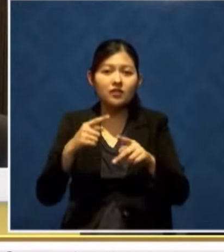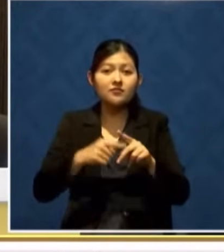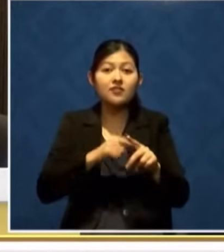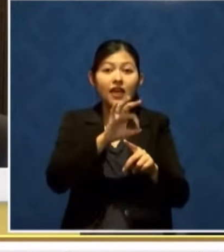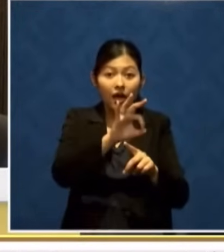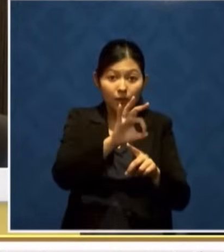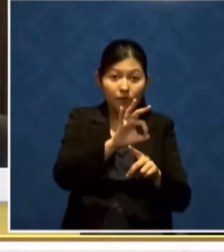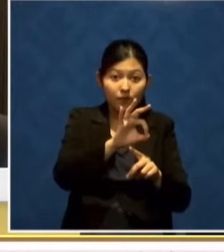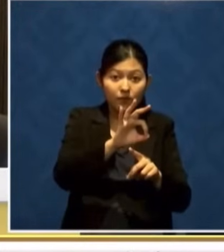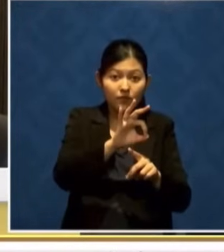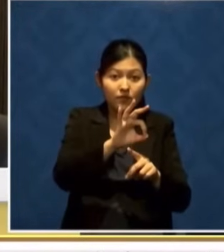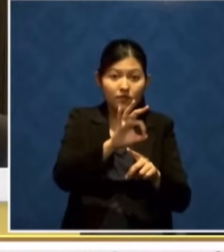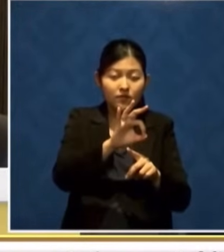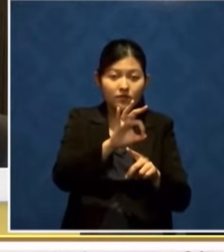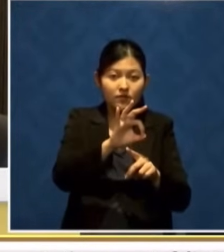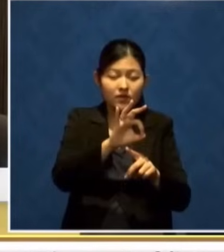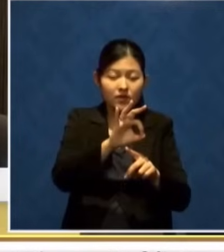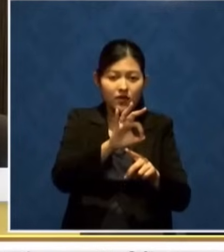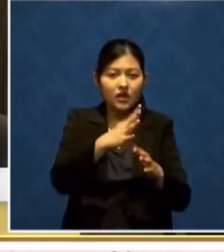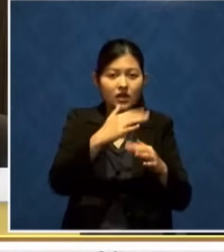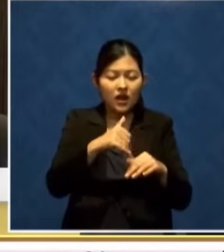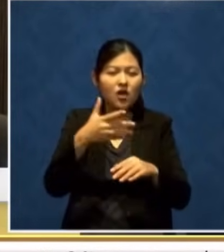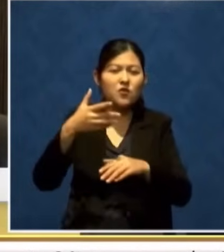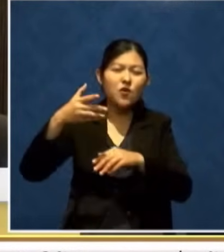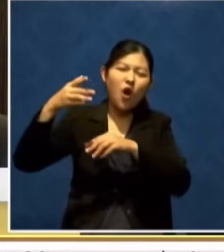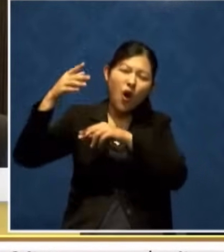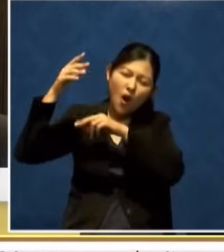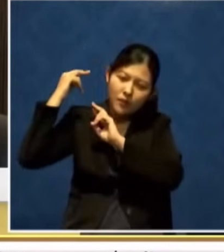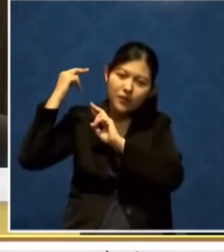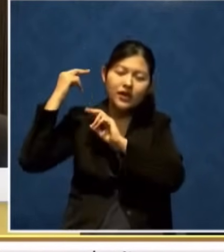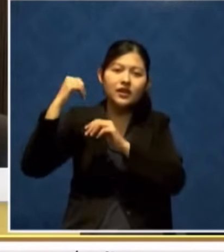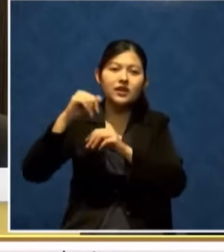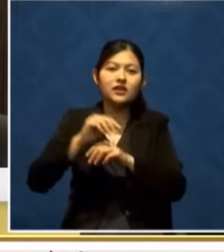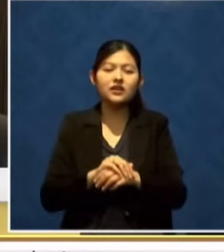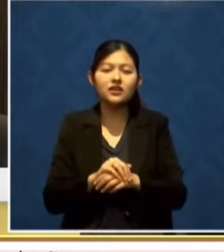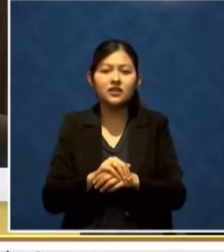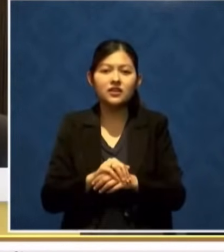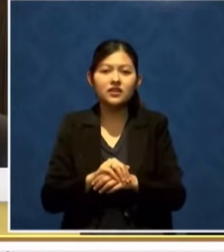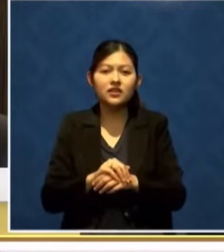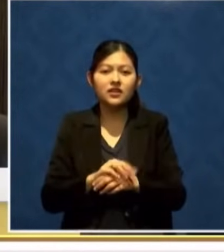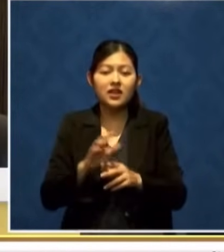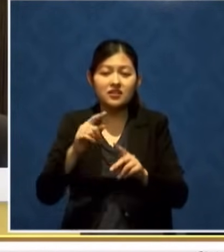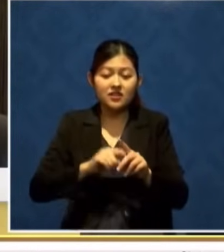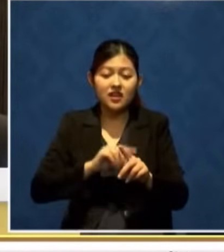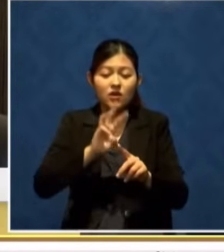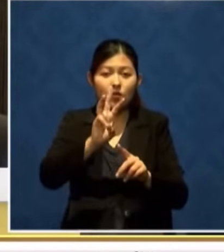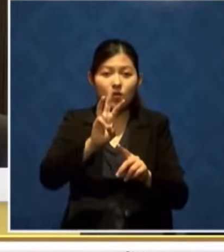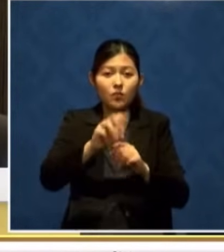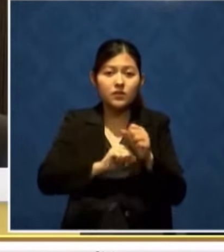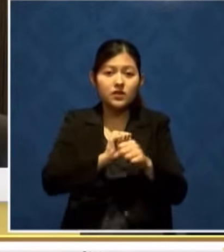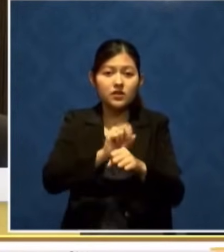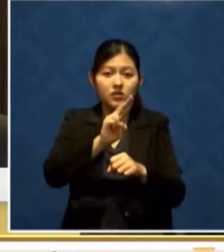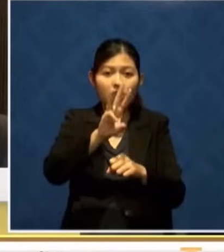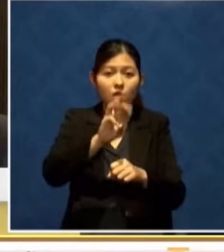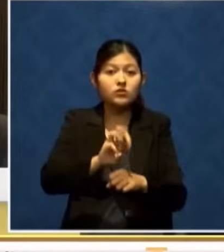กันยายนแต่ถ้าเราย้อนไปมากกว่านั้นมิถุนายน 2566